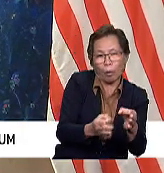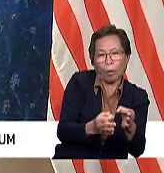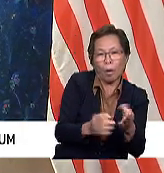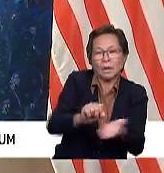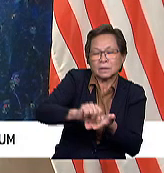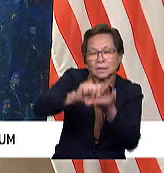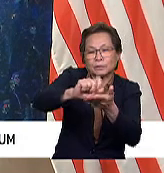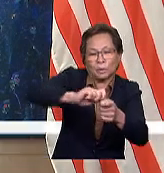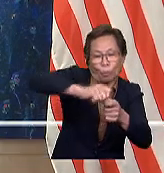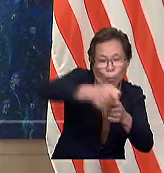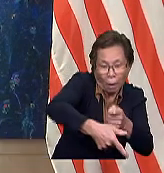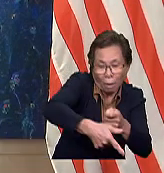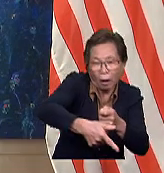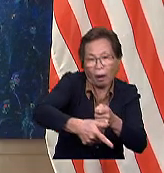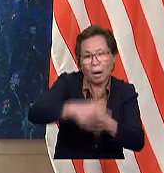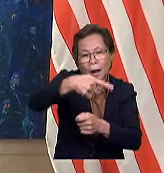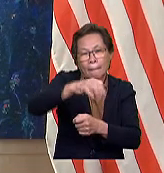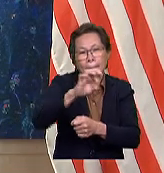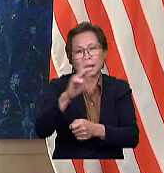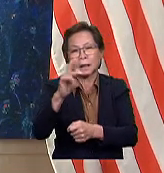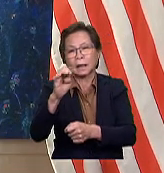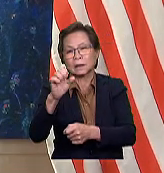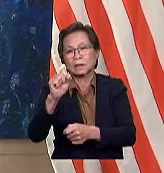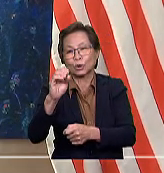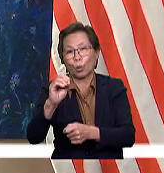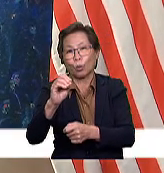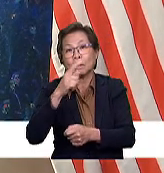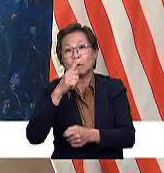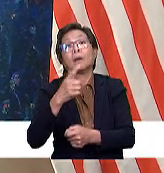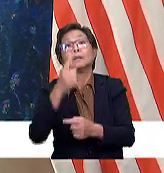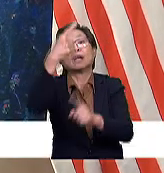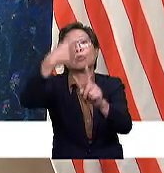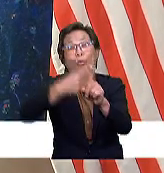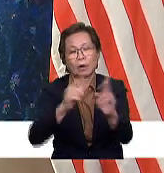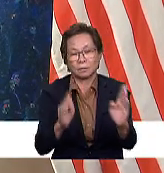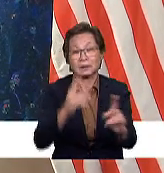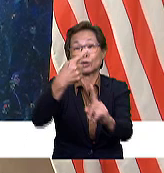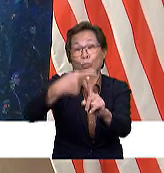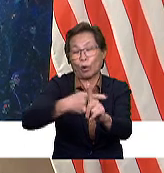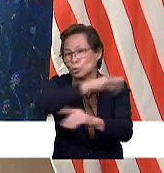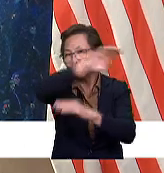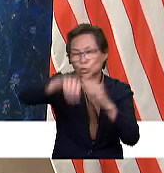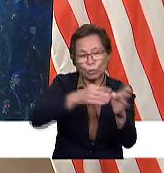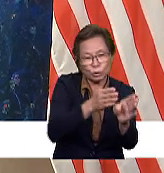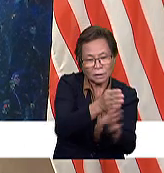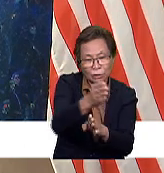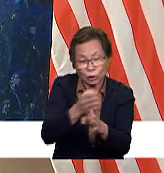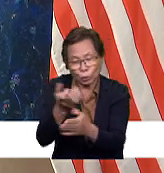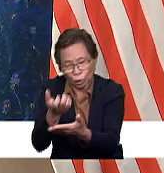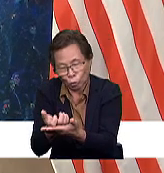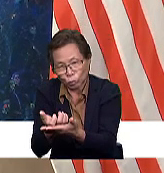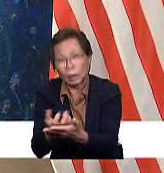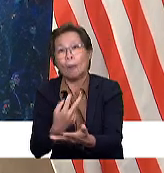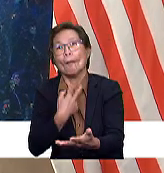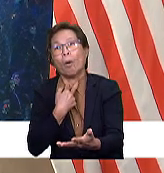subsidi upah dibawah perkeso selama satu bulan bagi semua sektor ekonomi yang terkesan